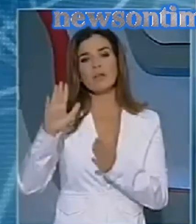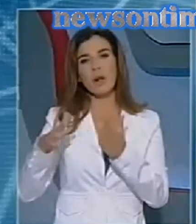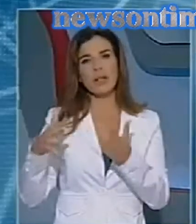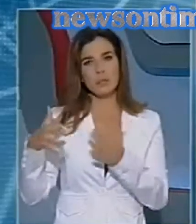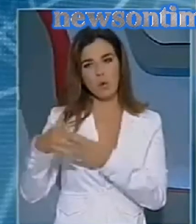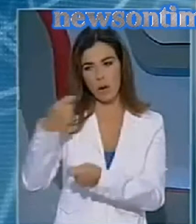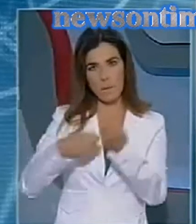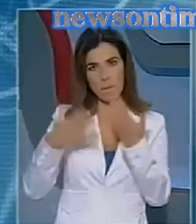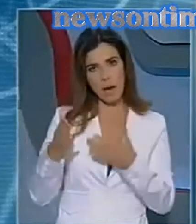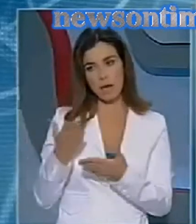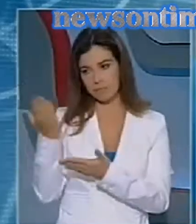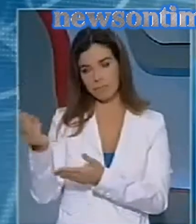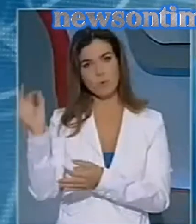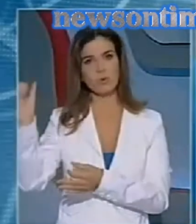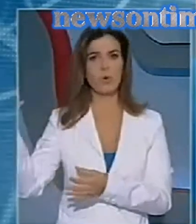των τιμολογίων.